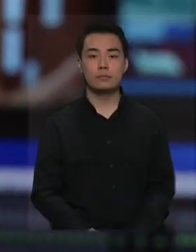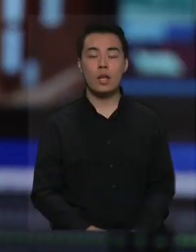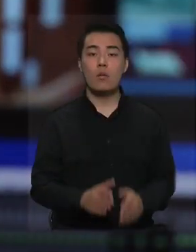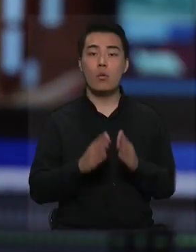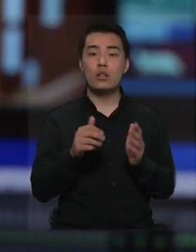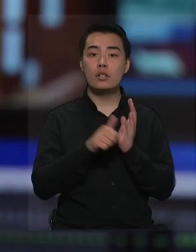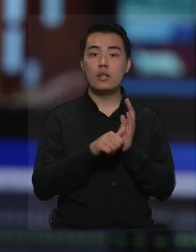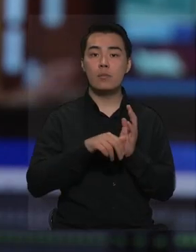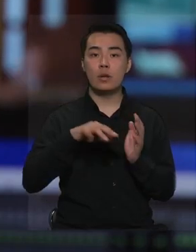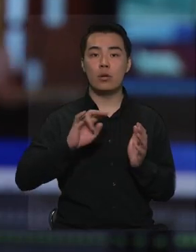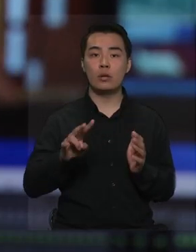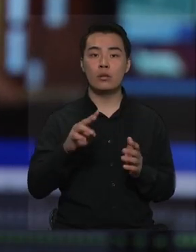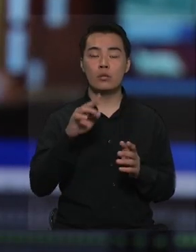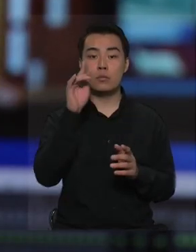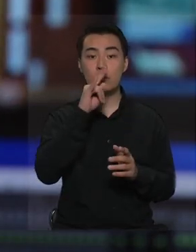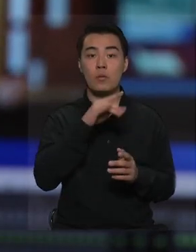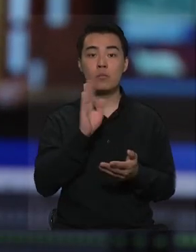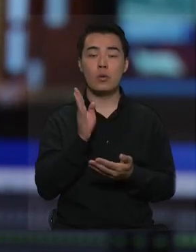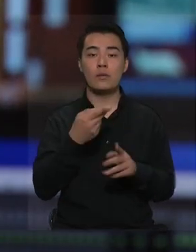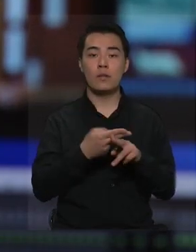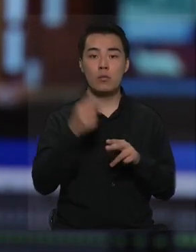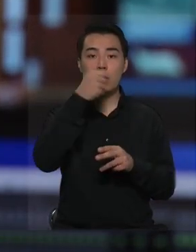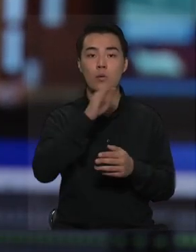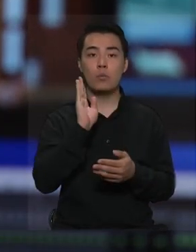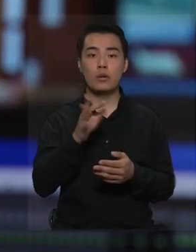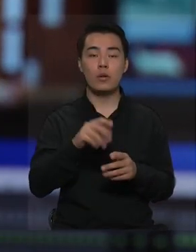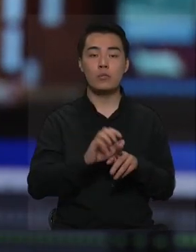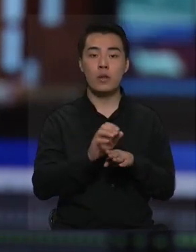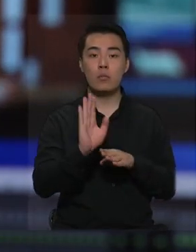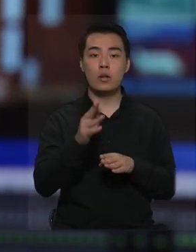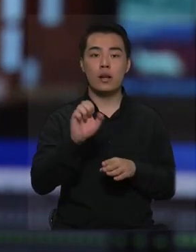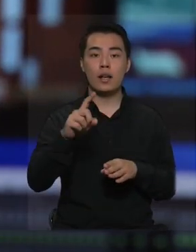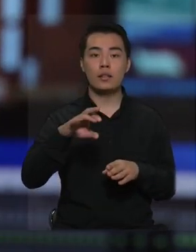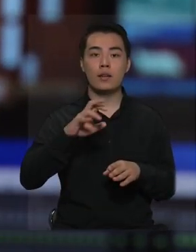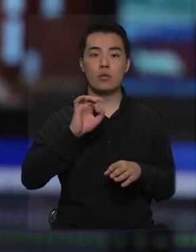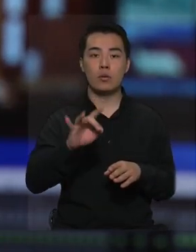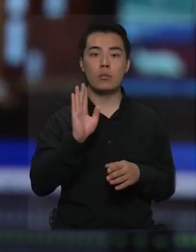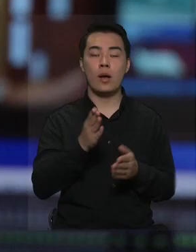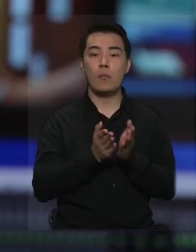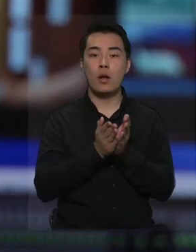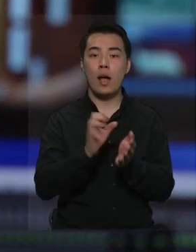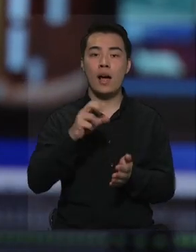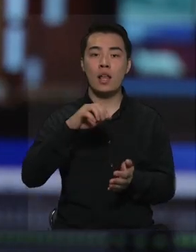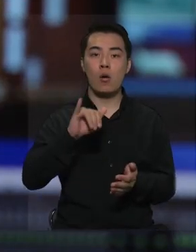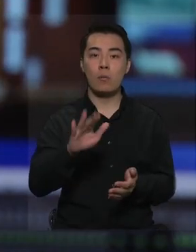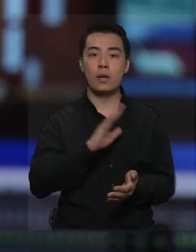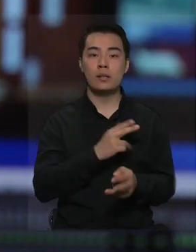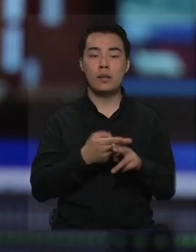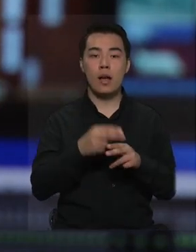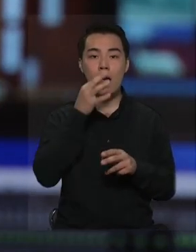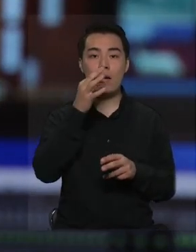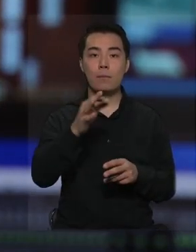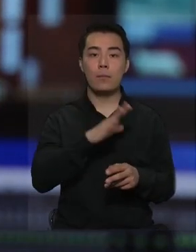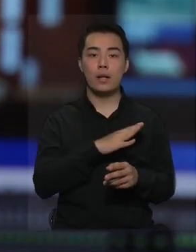более 6 миллионов тонн нефти в год могут отгружать представители касс трансойла через порт Актау сегодня об этом